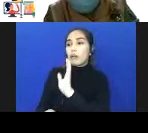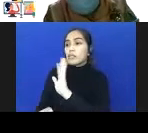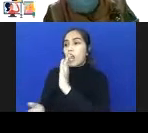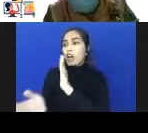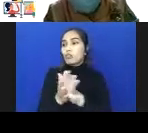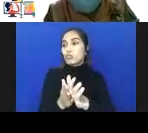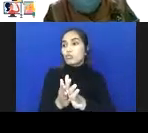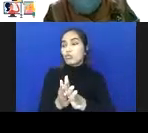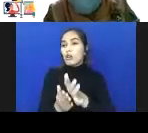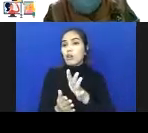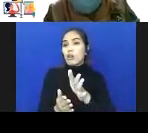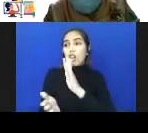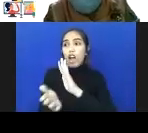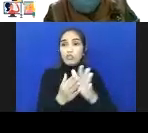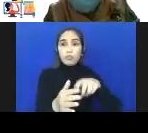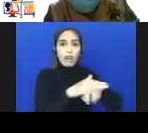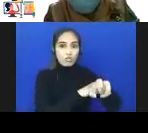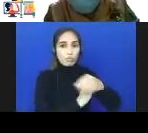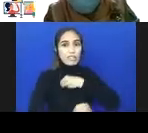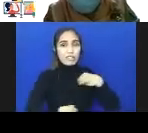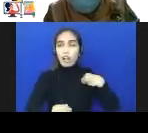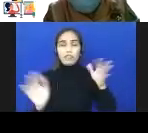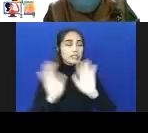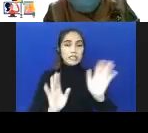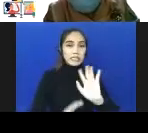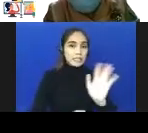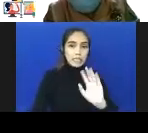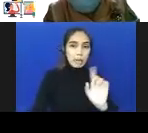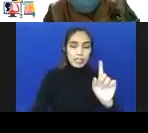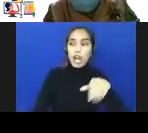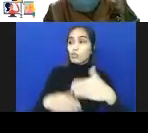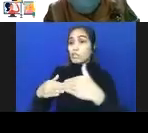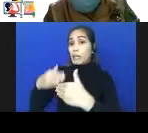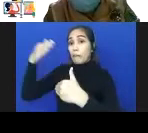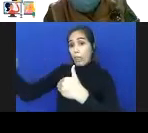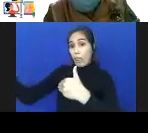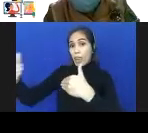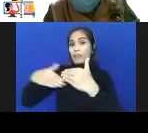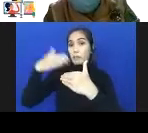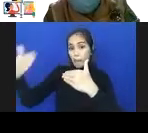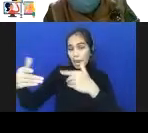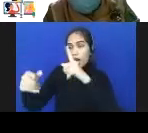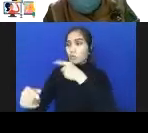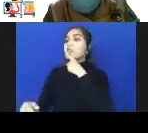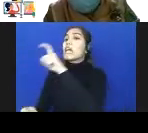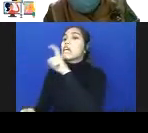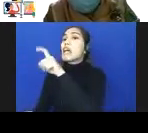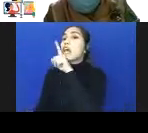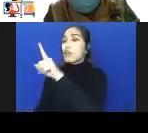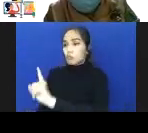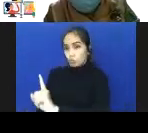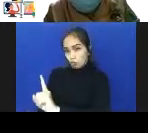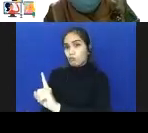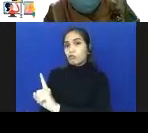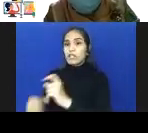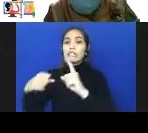ruangan pemeriksaan. Jadi di depan tetap ada dilakukan screening, dan alurnya pun mengikuti alur saat